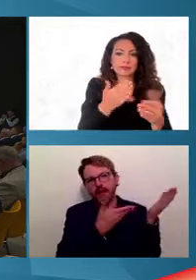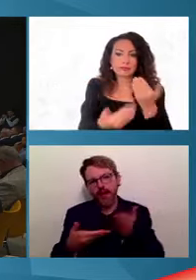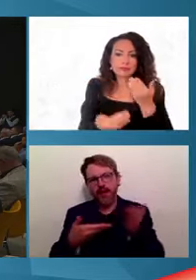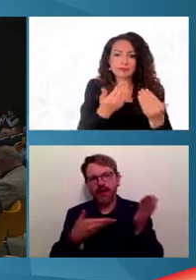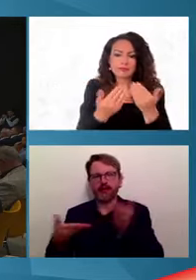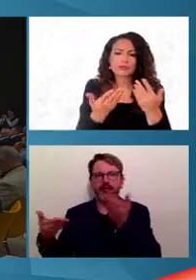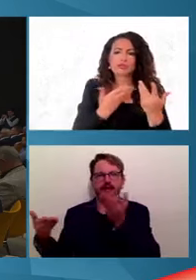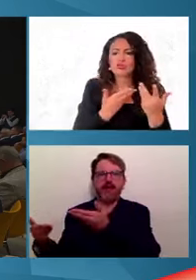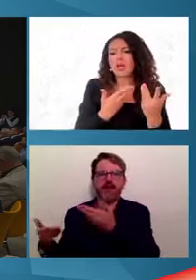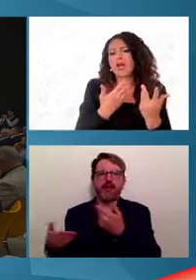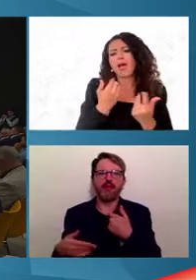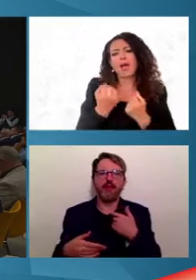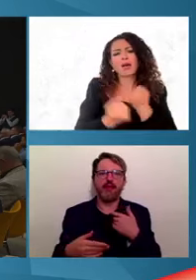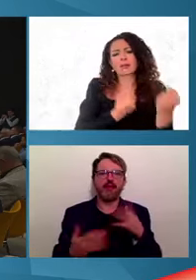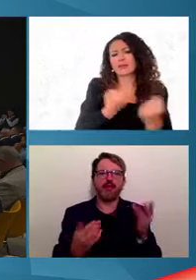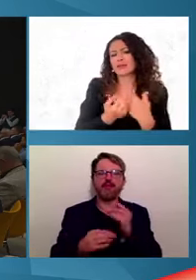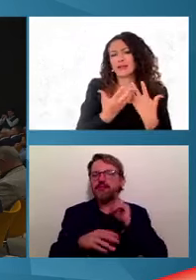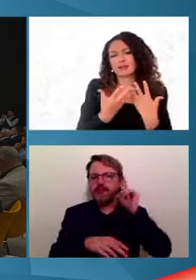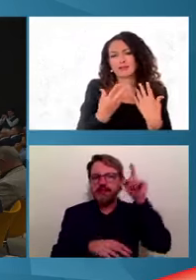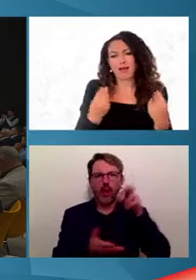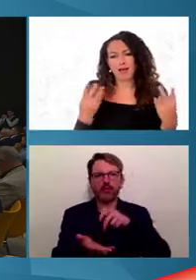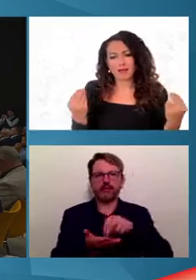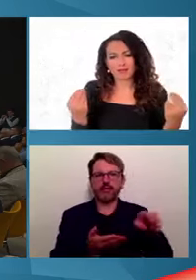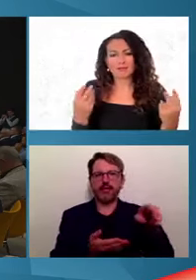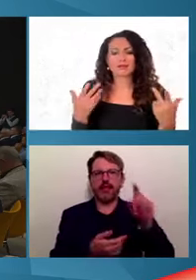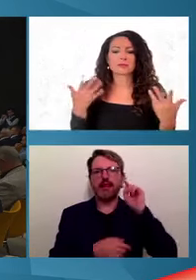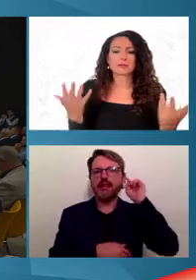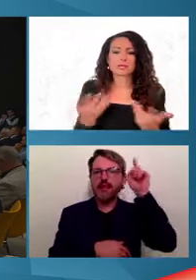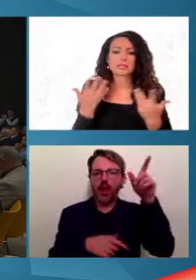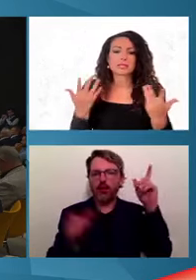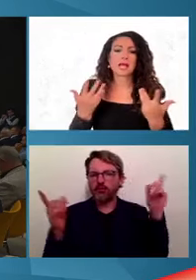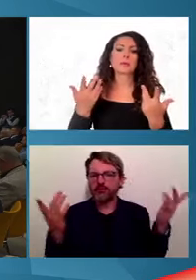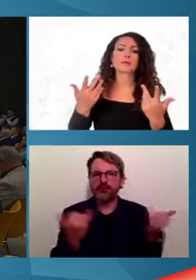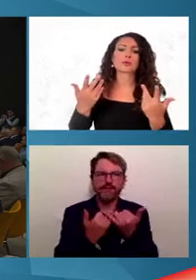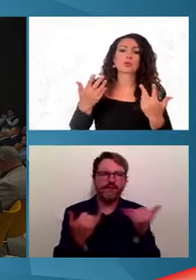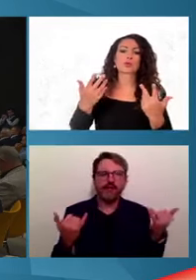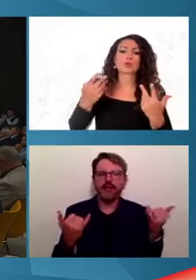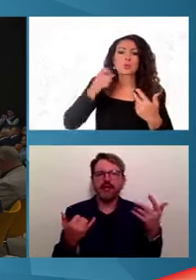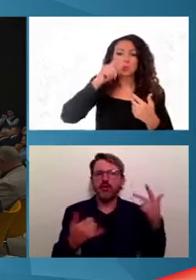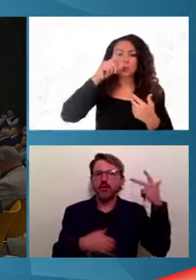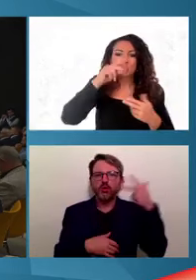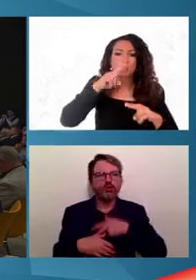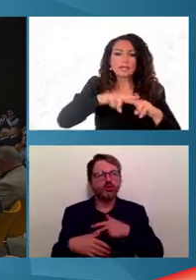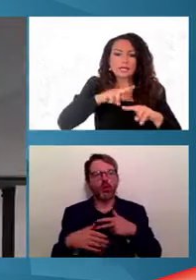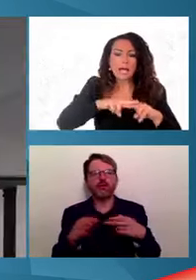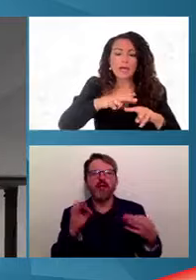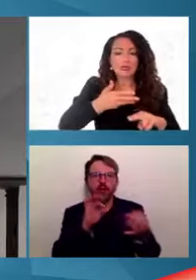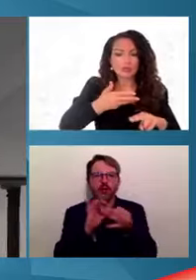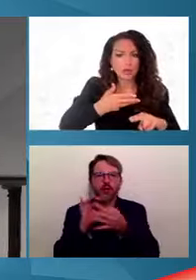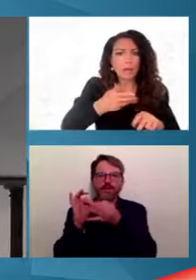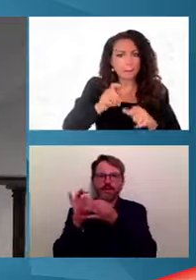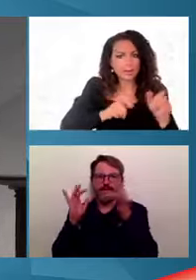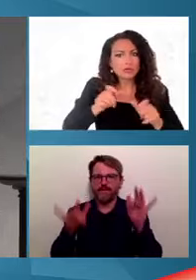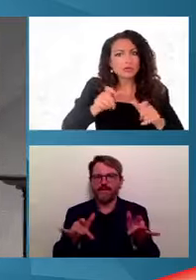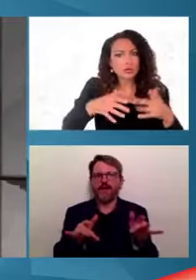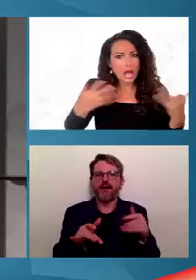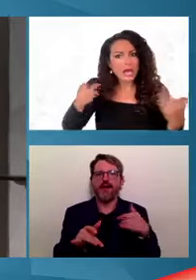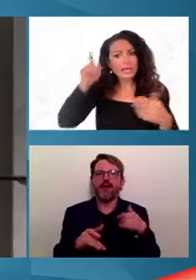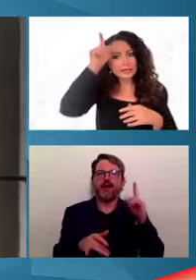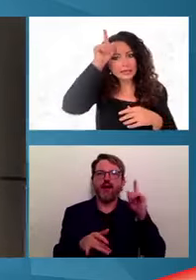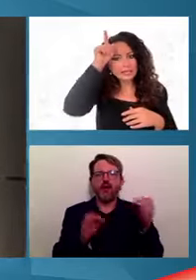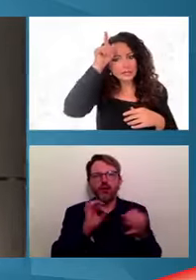perché con la cultura italiana abbiamo raggiunto anche persone di madrelingua tedesca, ladina, li abbiamo fatti frequentare, abbiamo lavorato